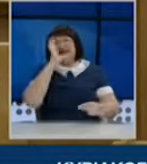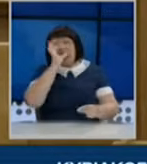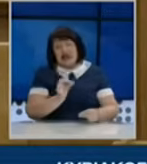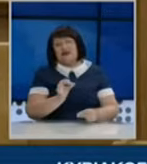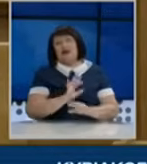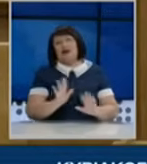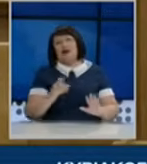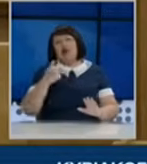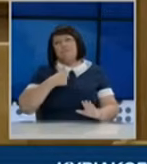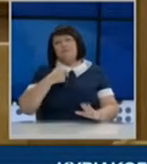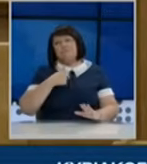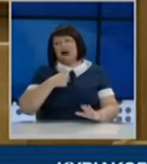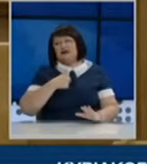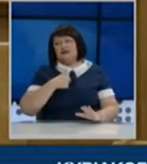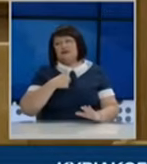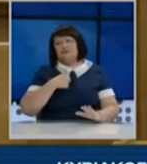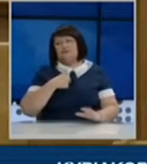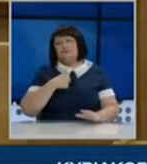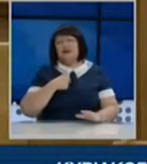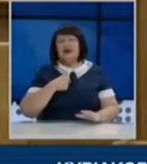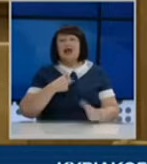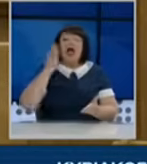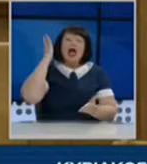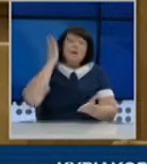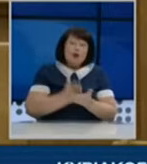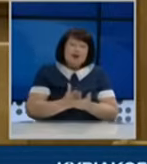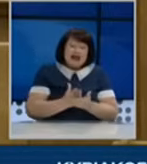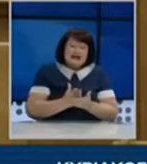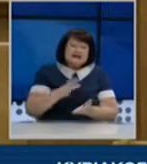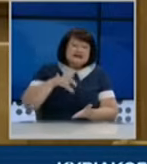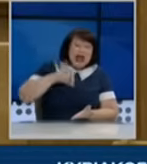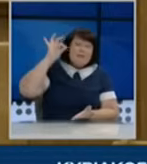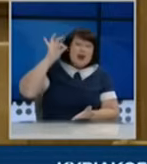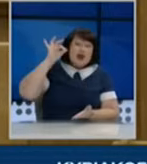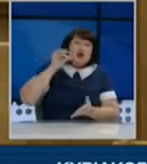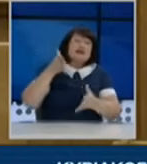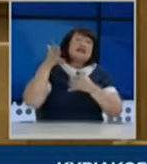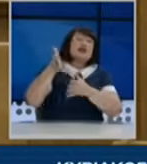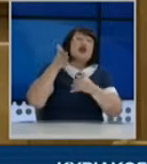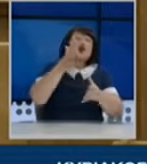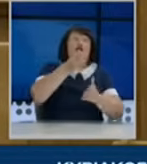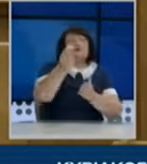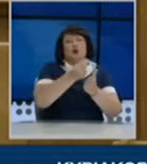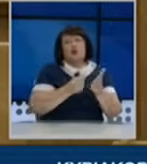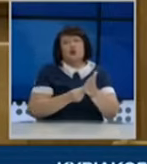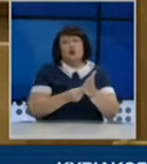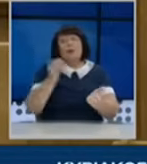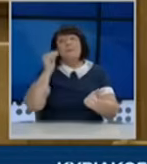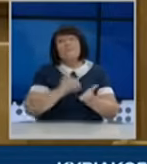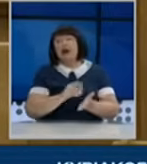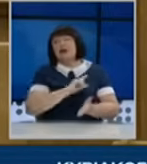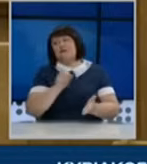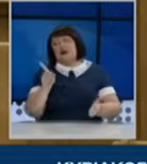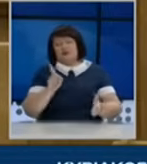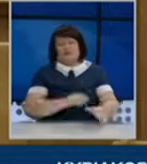ειλικρίνειας ημών των Ελλήνων? Διαλέξτε και επιλέξτε επιτέλους. Σας ξεγέλασε πολλές φορές, μη σας ξεγελάσει ακόμη